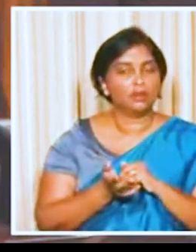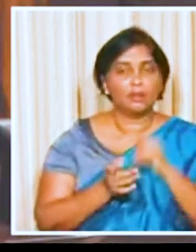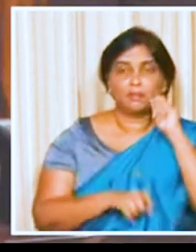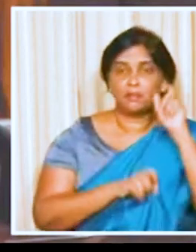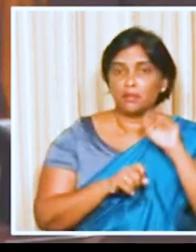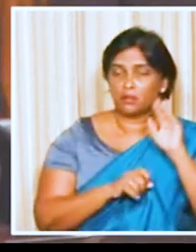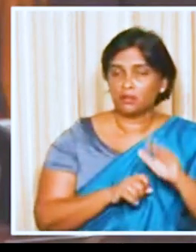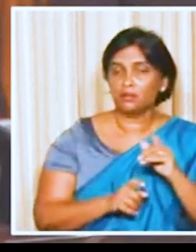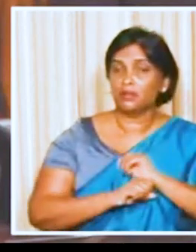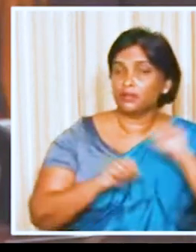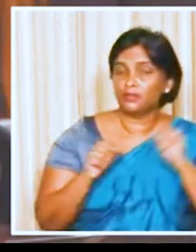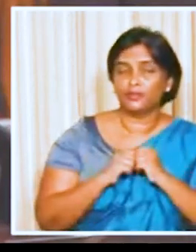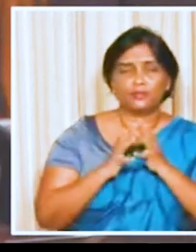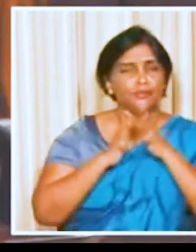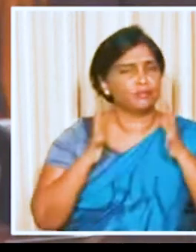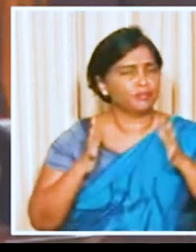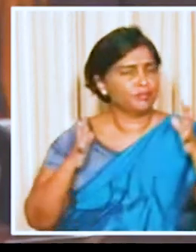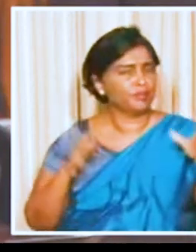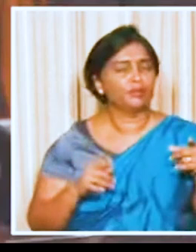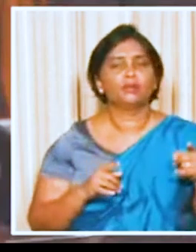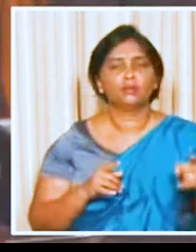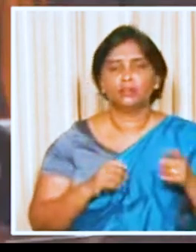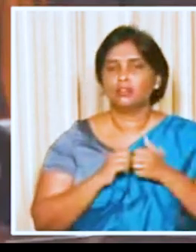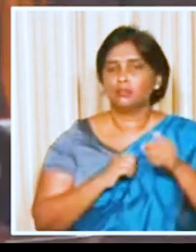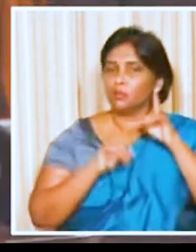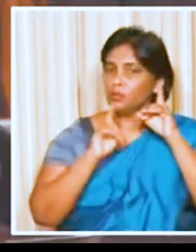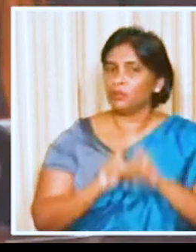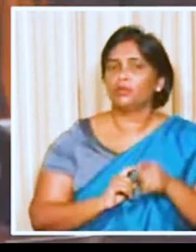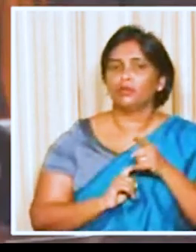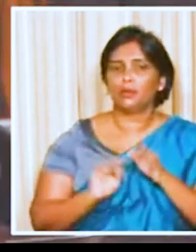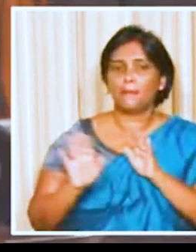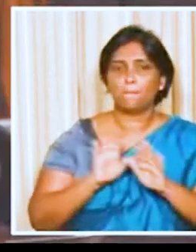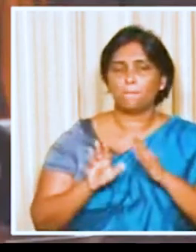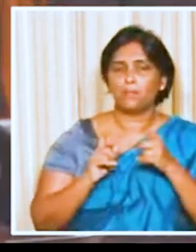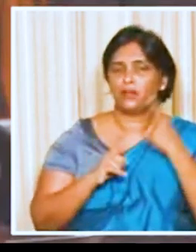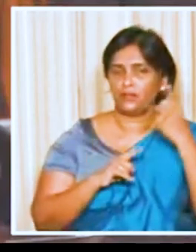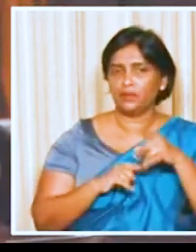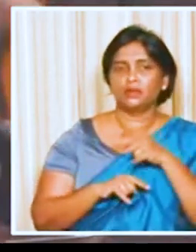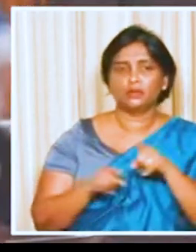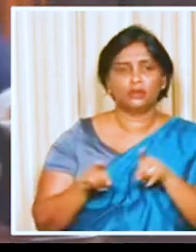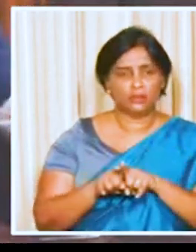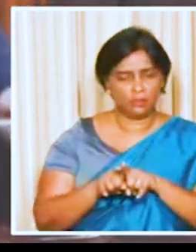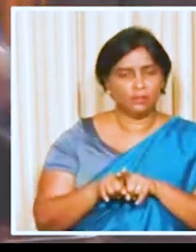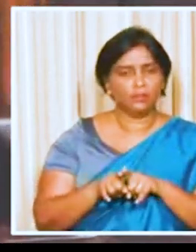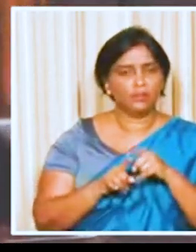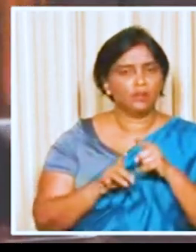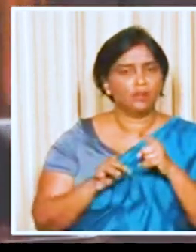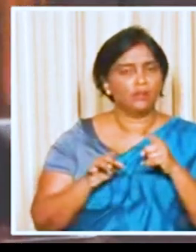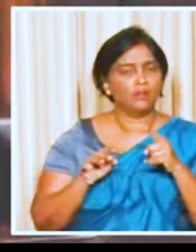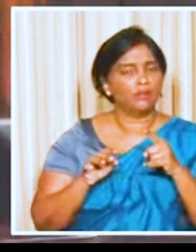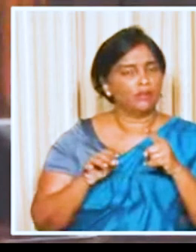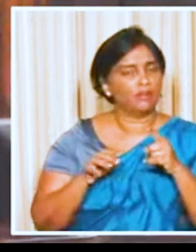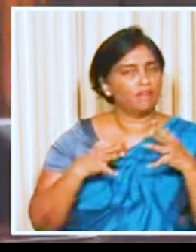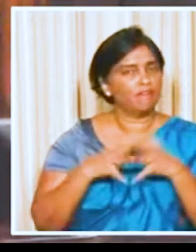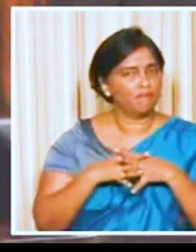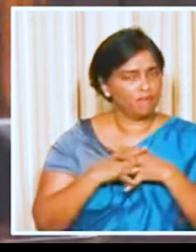என்று சொல்லணும். அதே போலதான் இன்று அரச ஊடகமாகிய இந்த வசந்தம் தொலைக்காட்சி அரசு ஊடகங்கள் பிரதானமாக